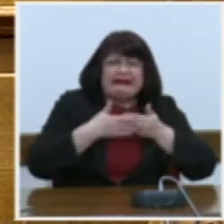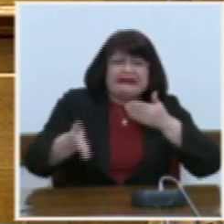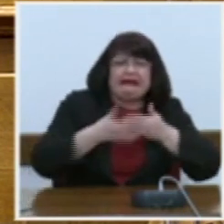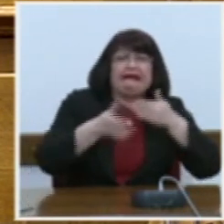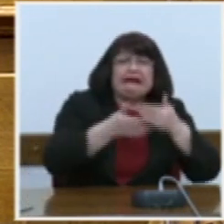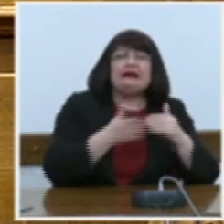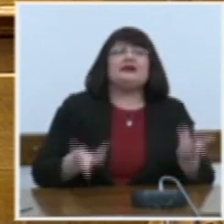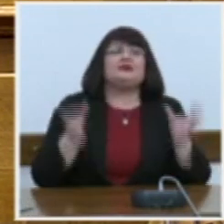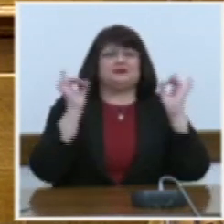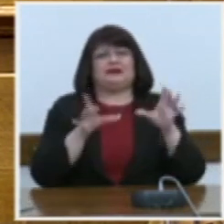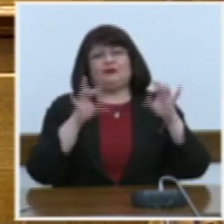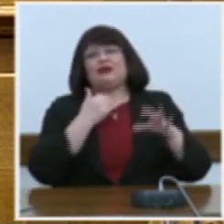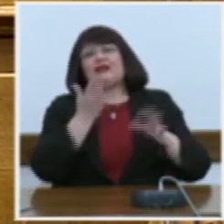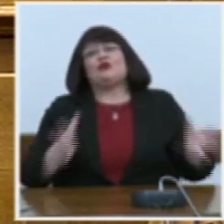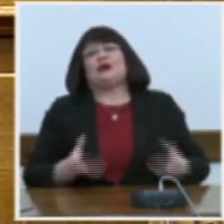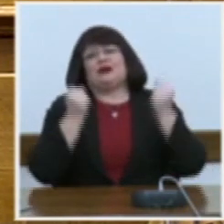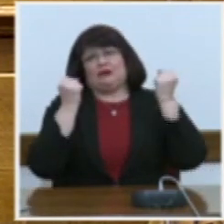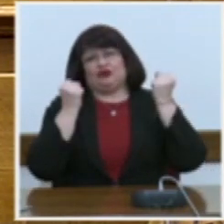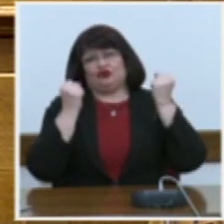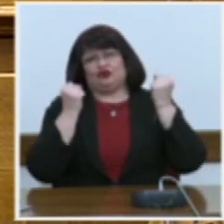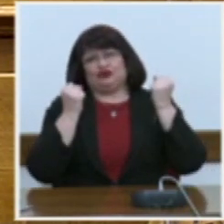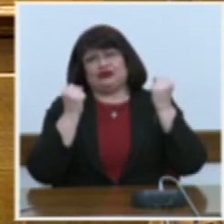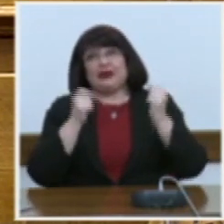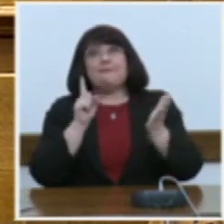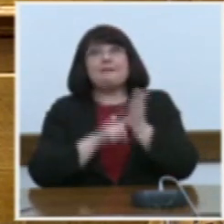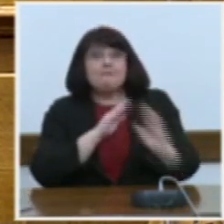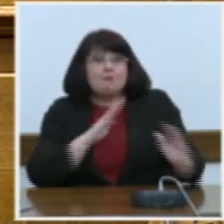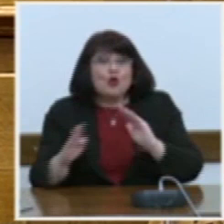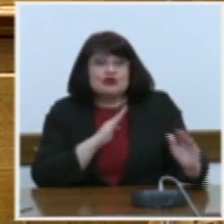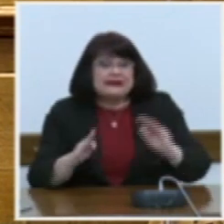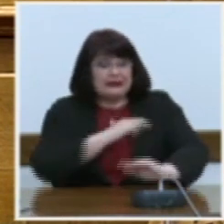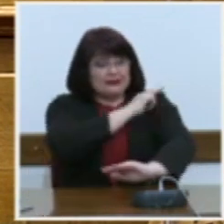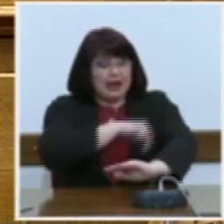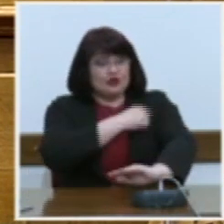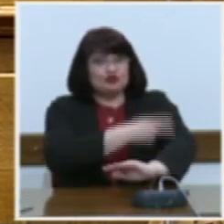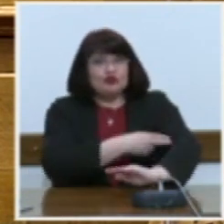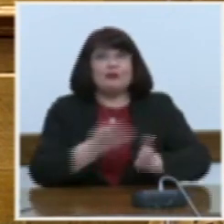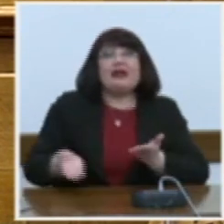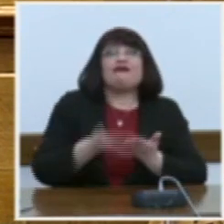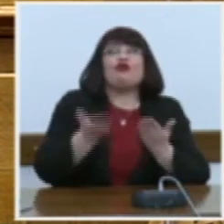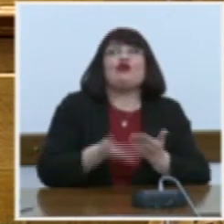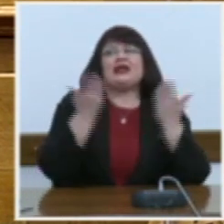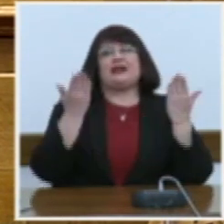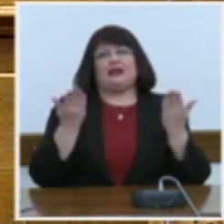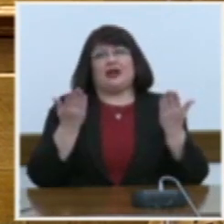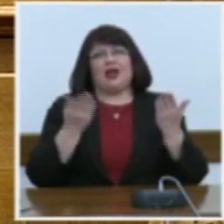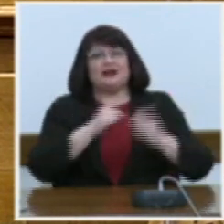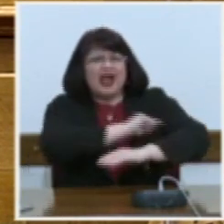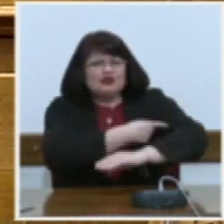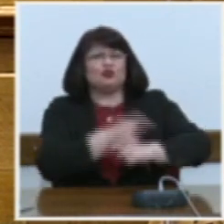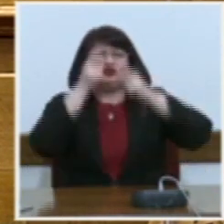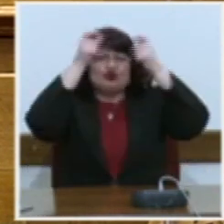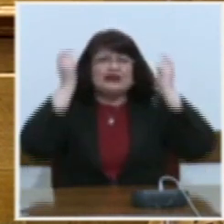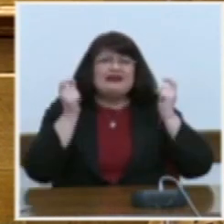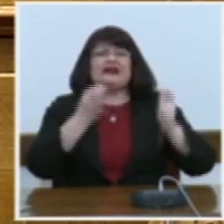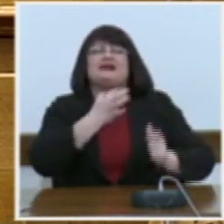κανένα lockdown δεν μπορεί να υποκαταστήσει τη θωράκιση των νοσοκομείων, την ενίσχυση της πρωτοβάθμιας φροντίδας, η οποία είναι